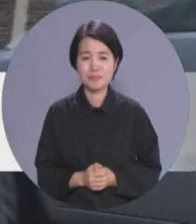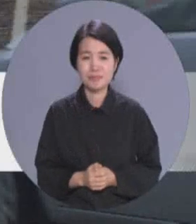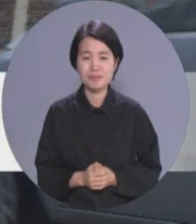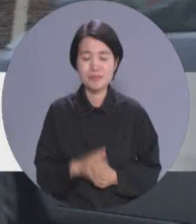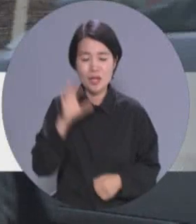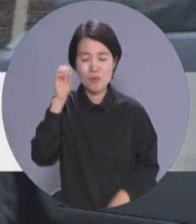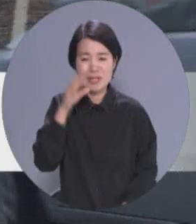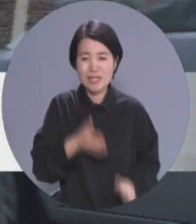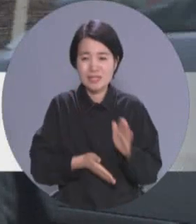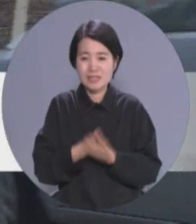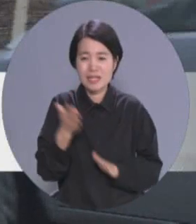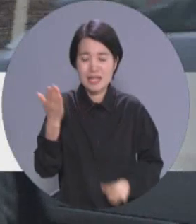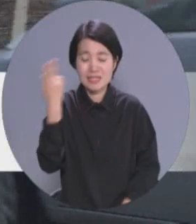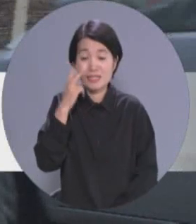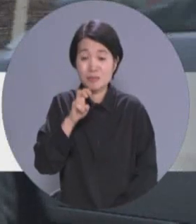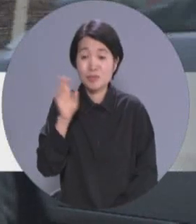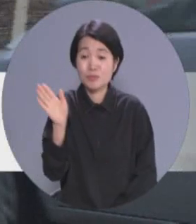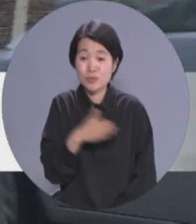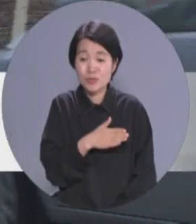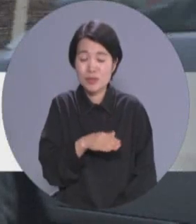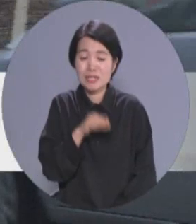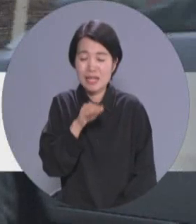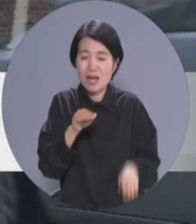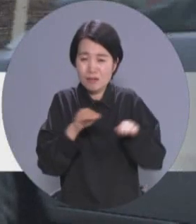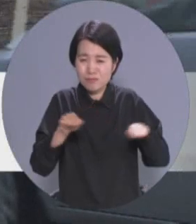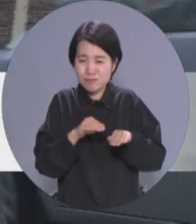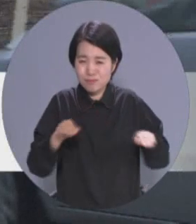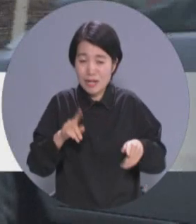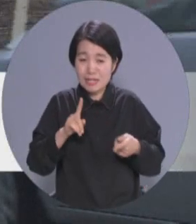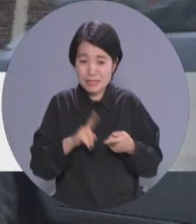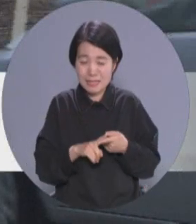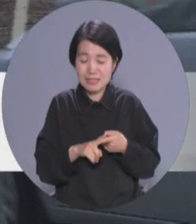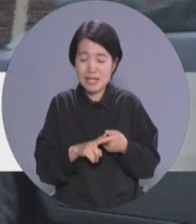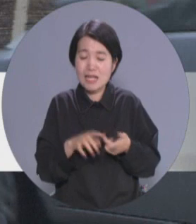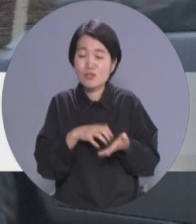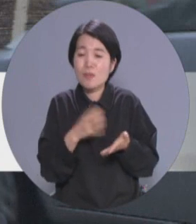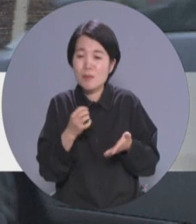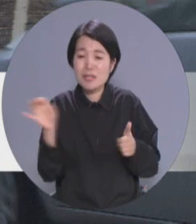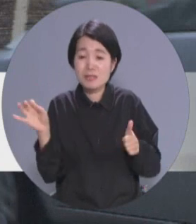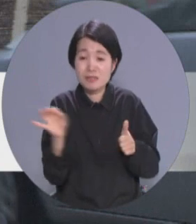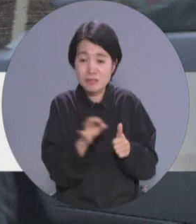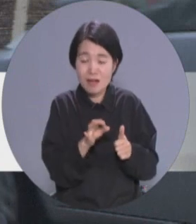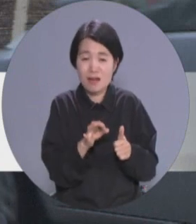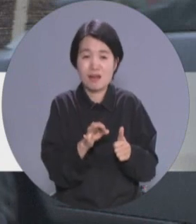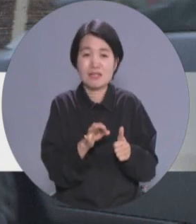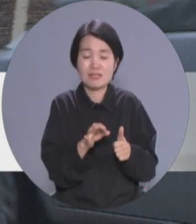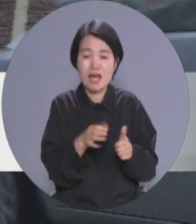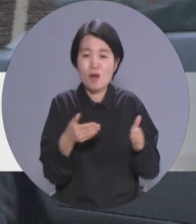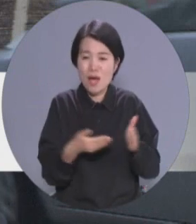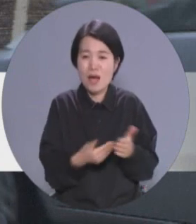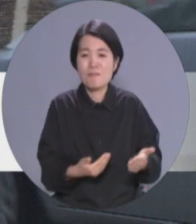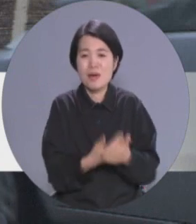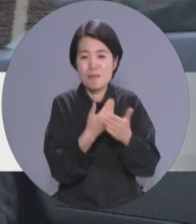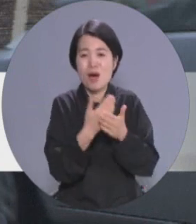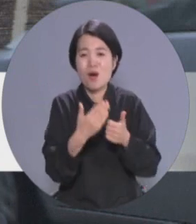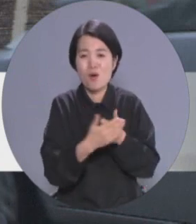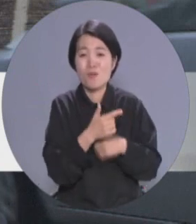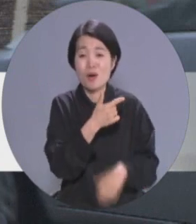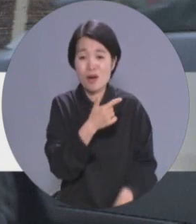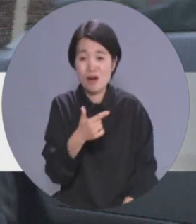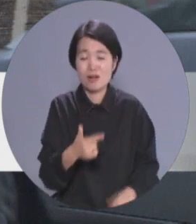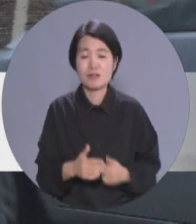광양시가 지난 2020년부터 자동차 환적 화물에 대해 지원하는 인센티브가 항만 활성화에 촉매제가 되고